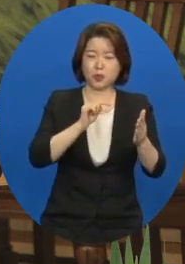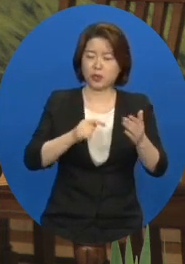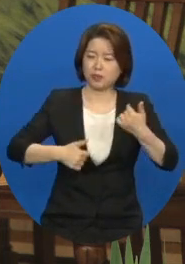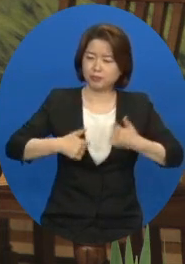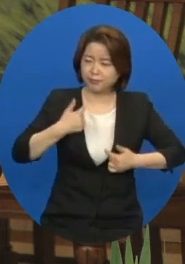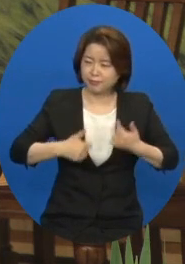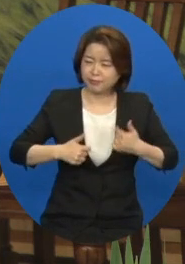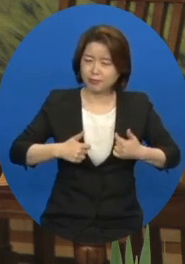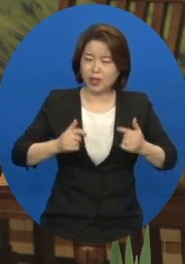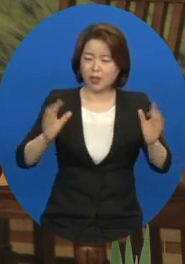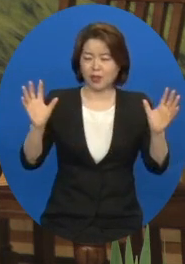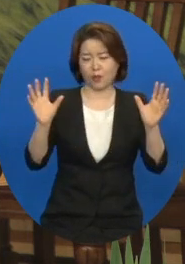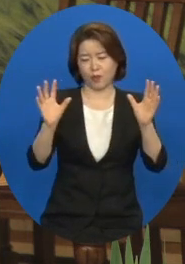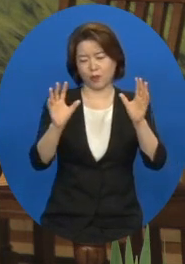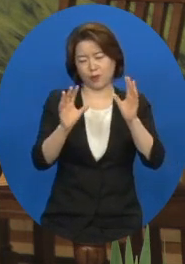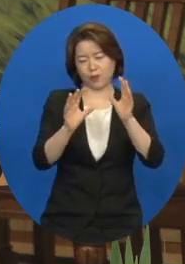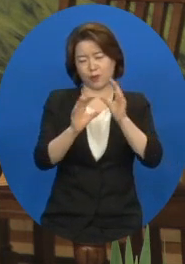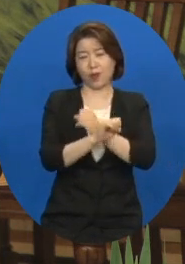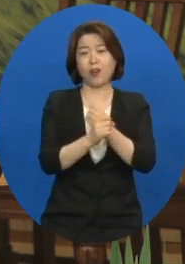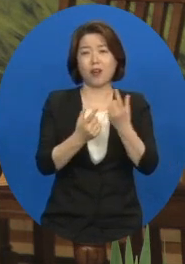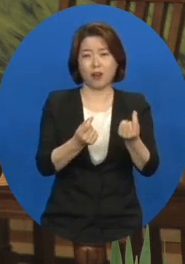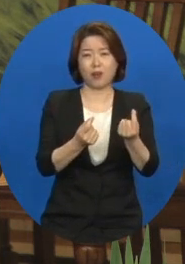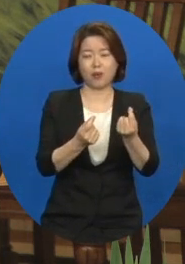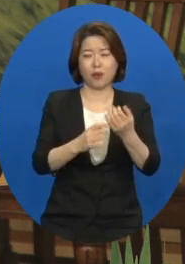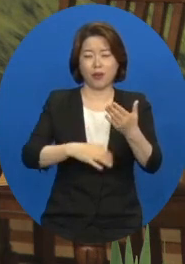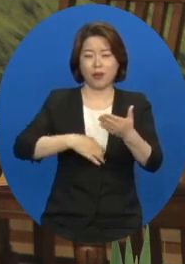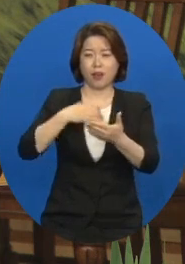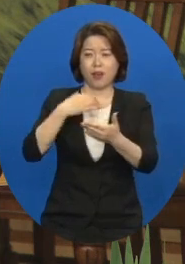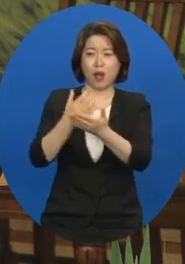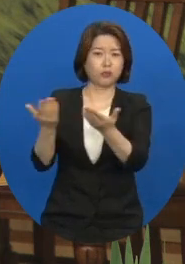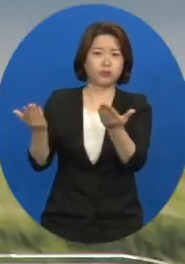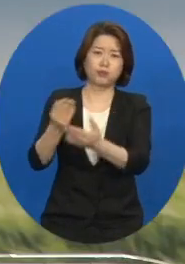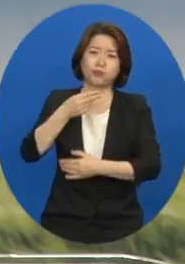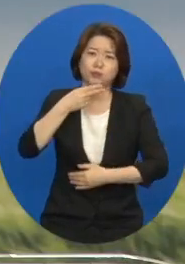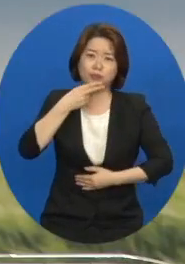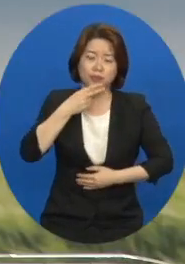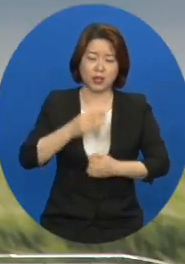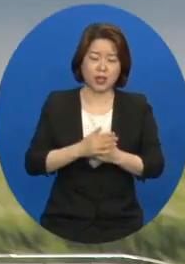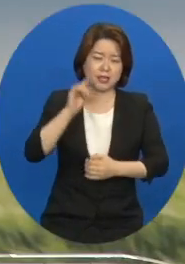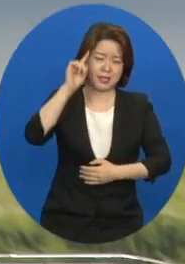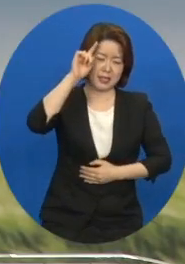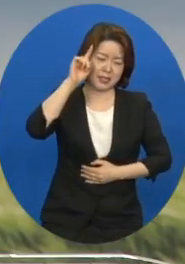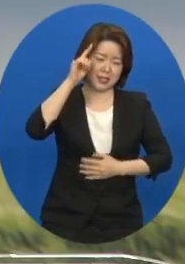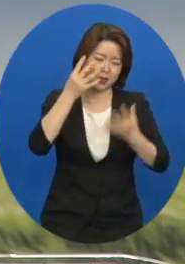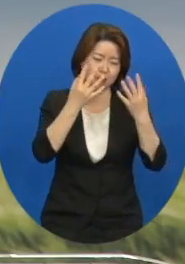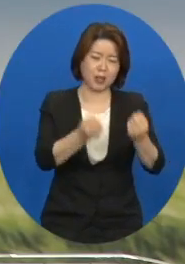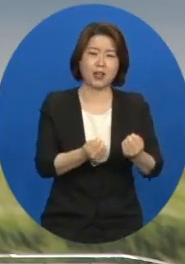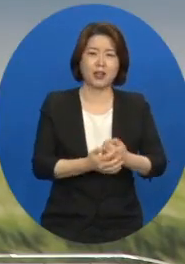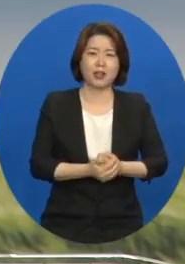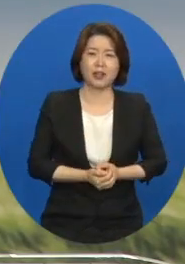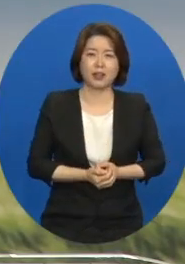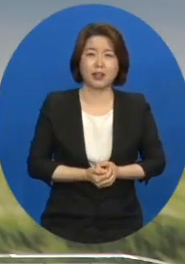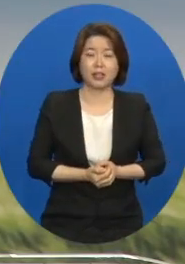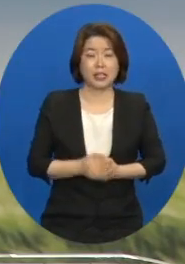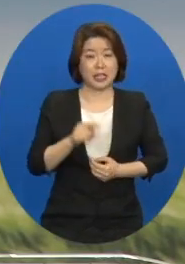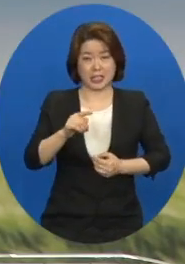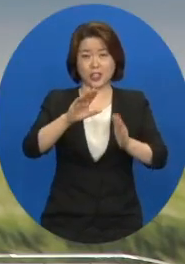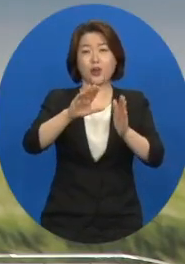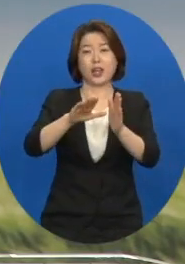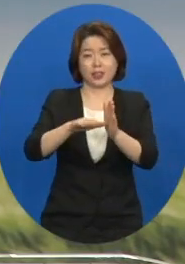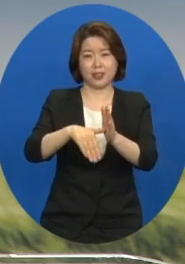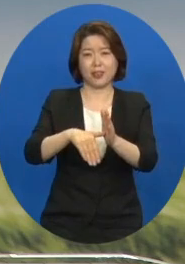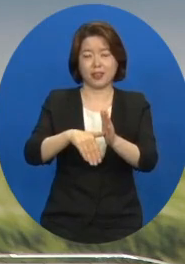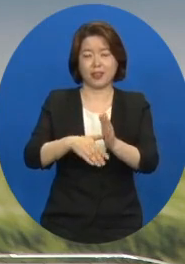어느덧 다 사라진 것 같고 감동되는 일도 별로 없고 짜증나는 일만 많고 자 이러한